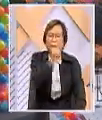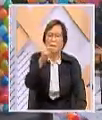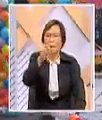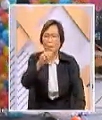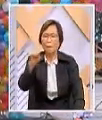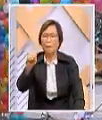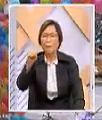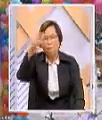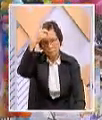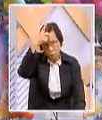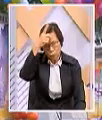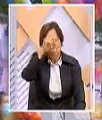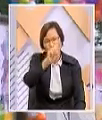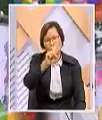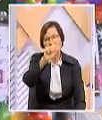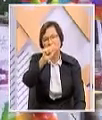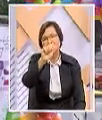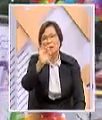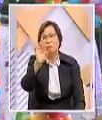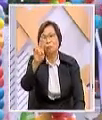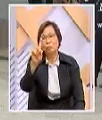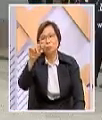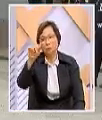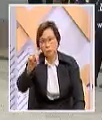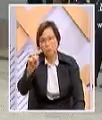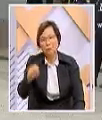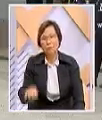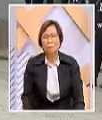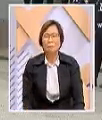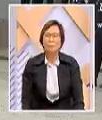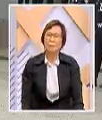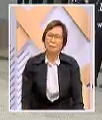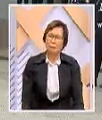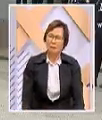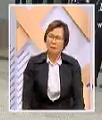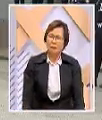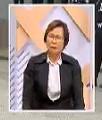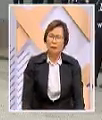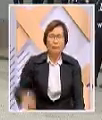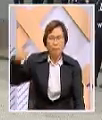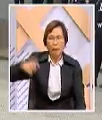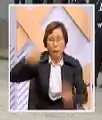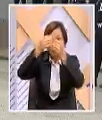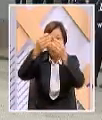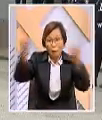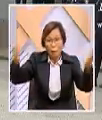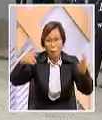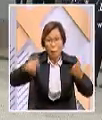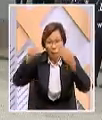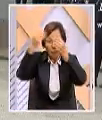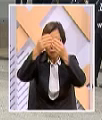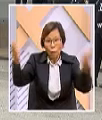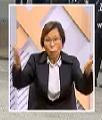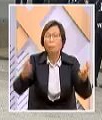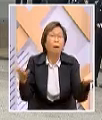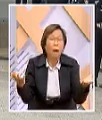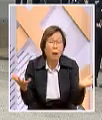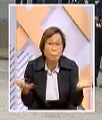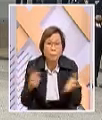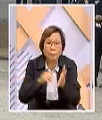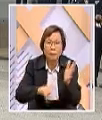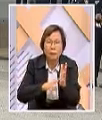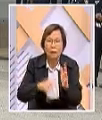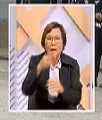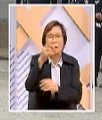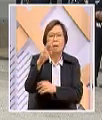Media Malaysia Dato' Saifuddin Abdullah. Baik, apakah lagi yang perlu dimaklumkan kepada anda? Ya, Radio